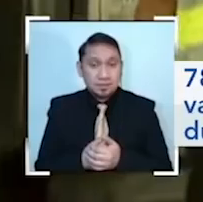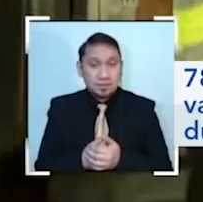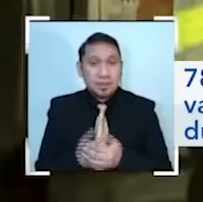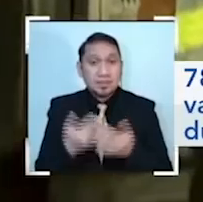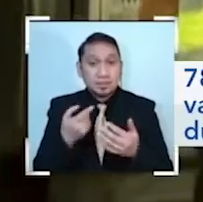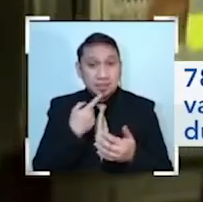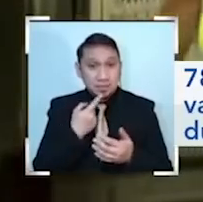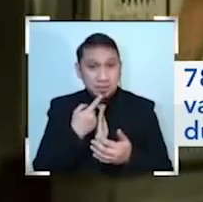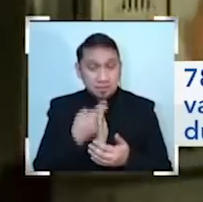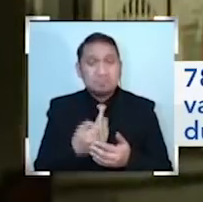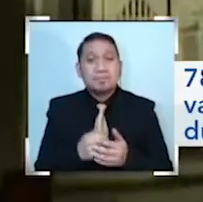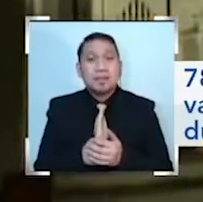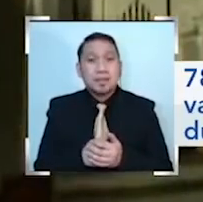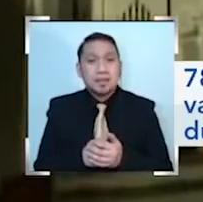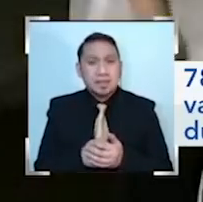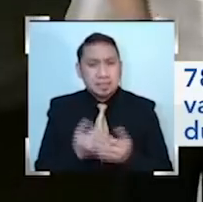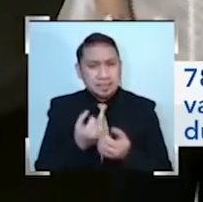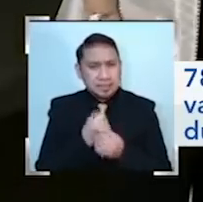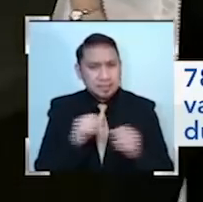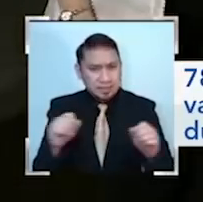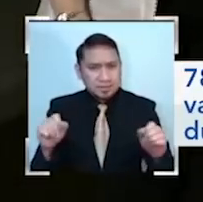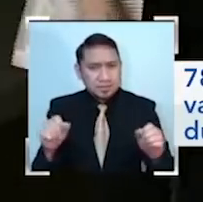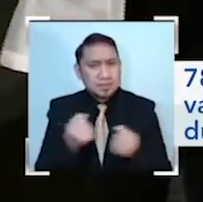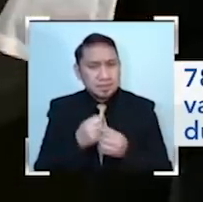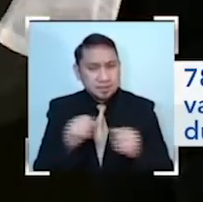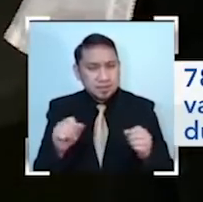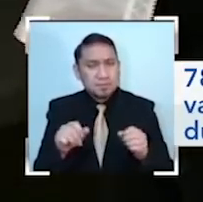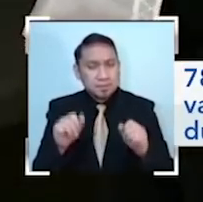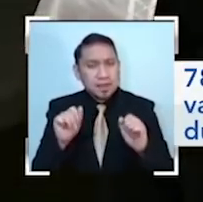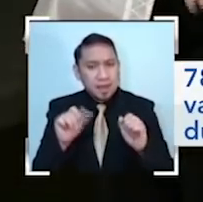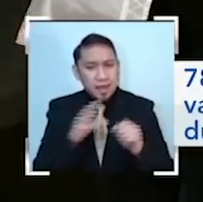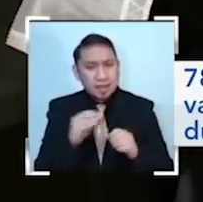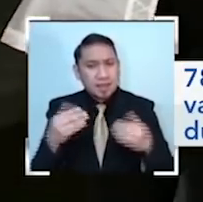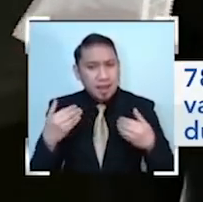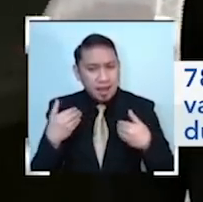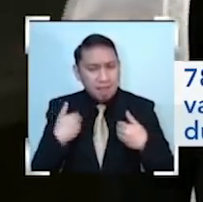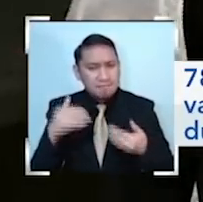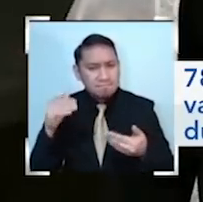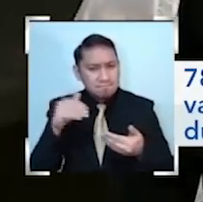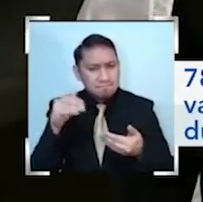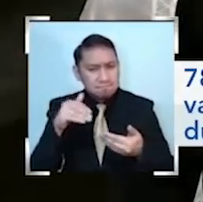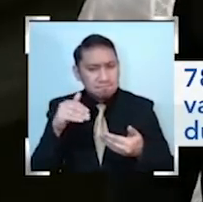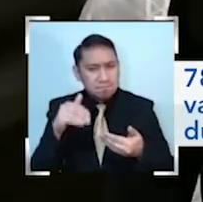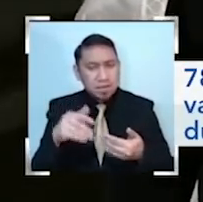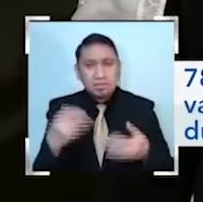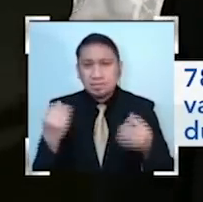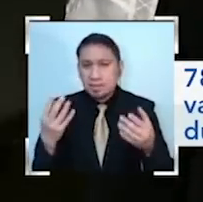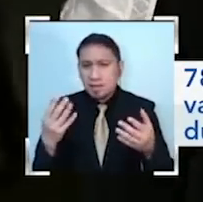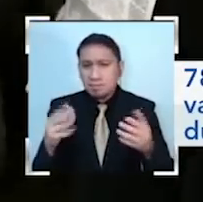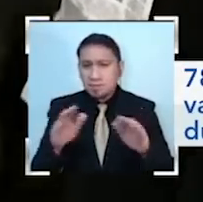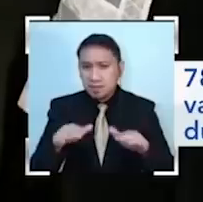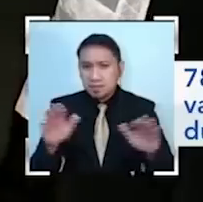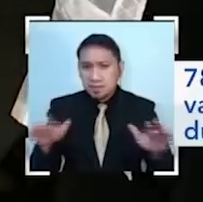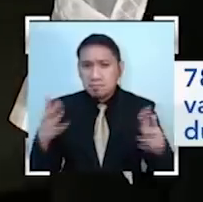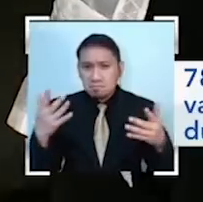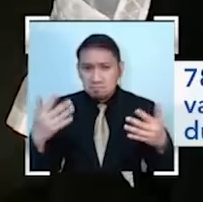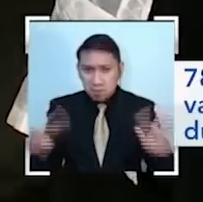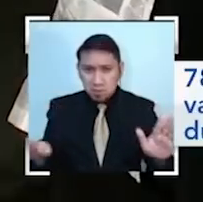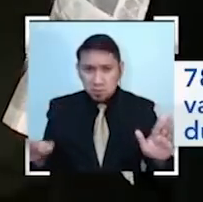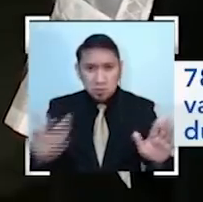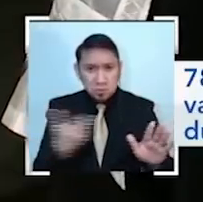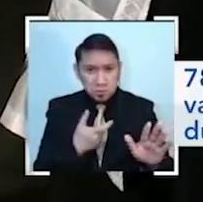at masusing pinag-aralan ng mga eksperto ang mga bakuna. Milyon-milyon na raw ang mga binakunahang bata. Sa Metro Manila,